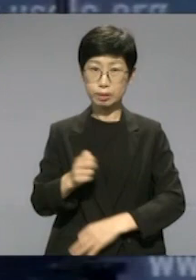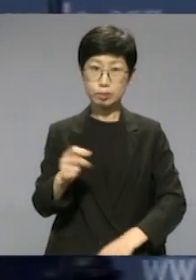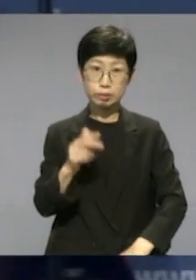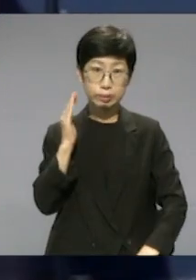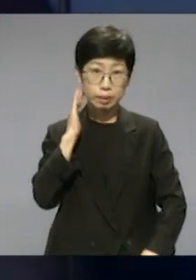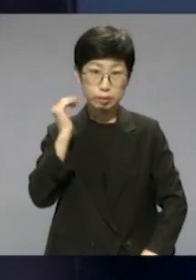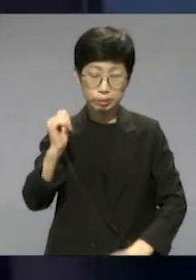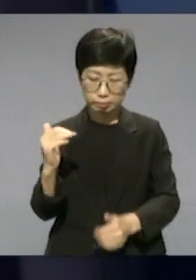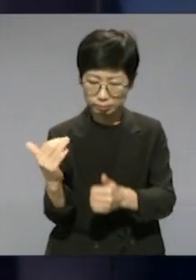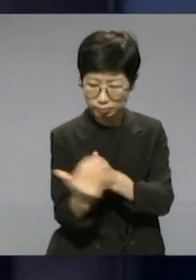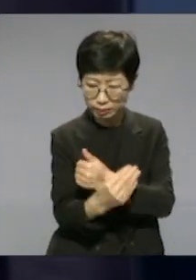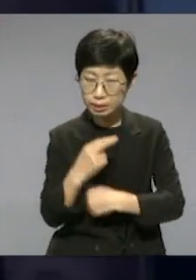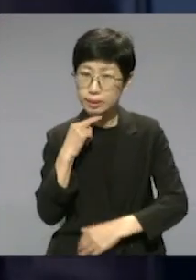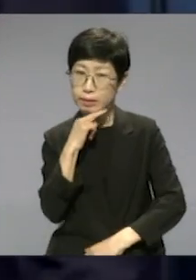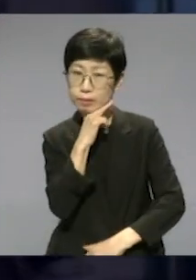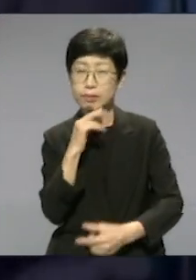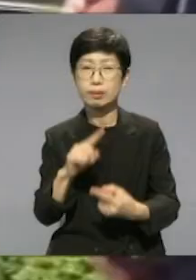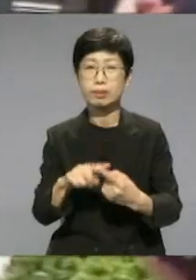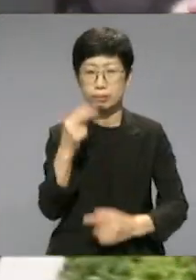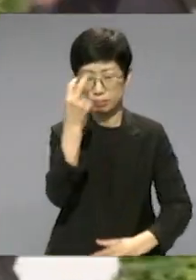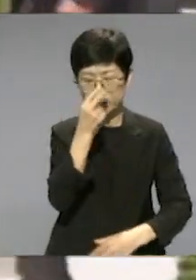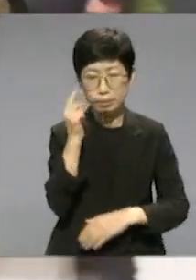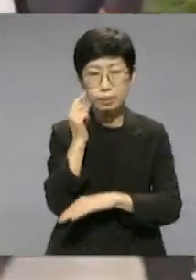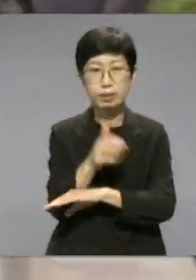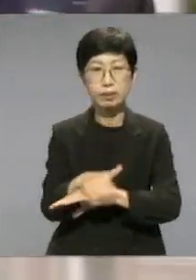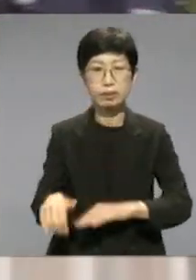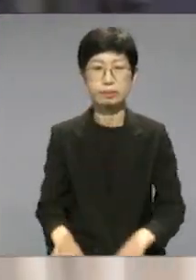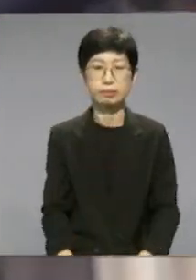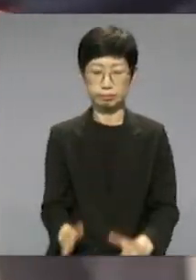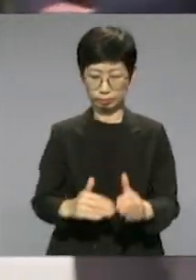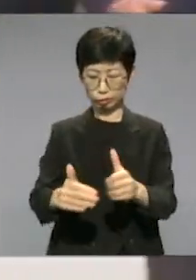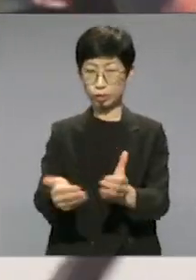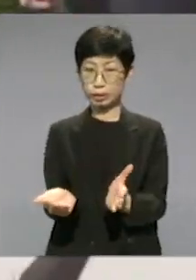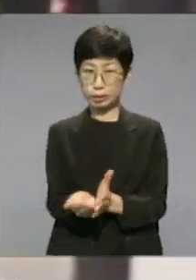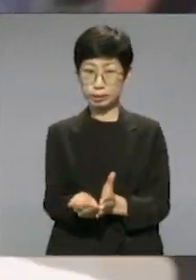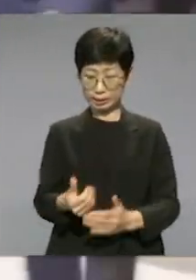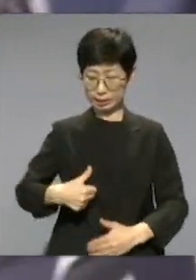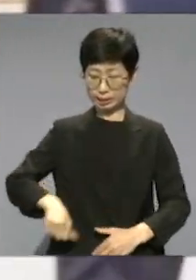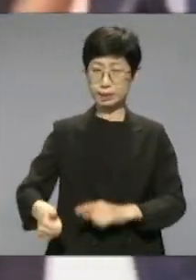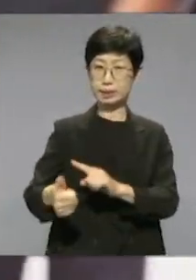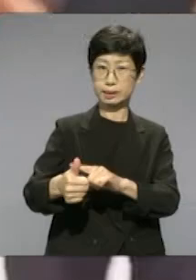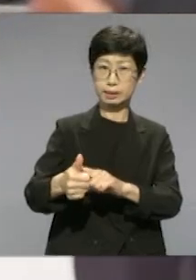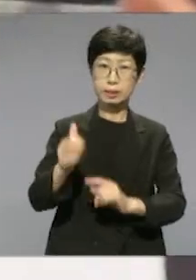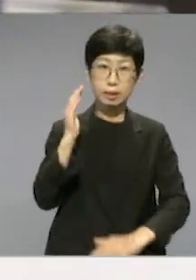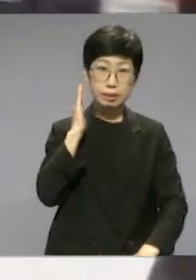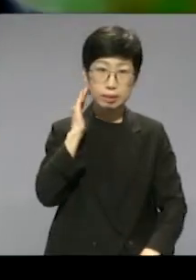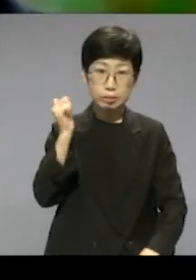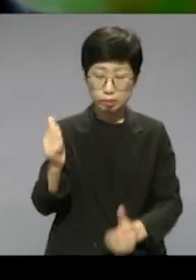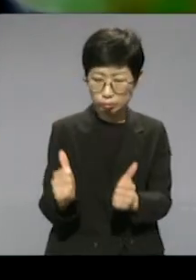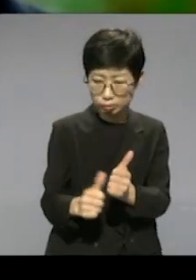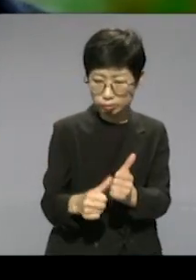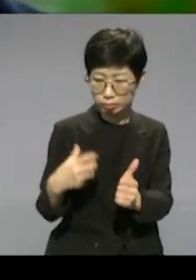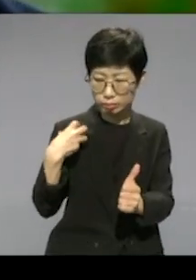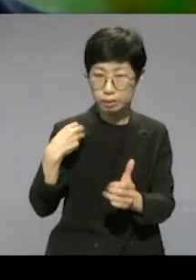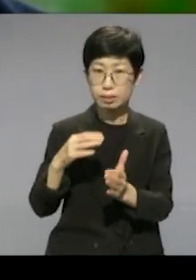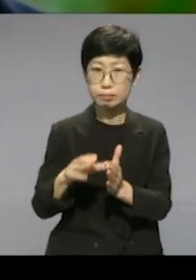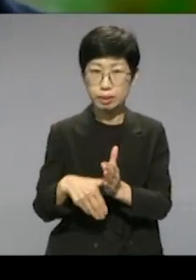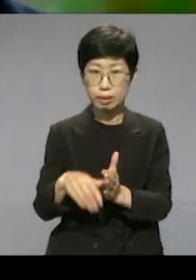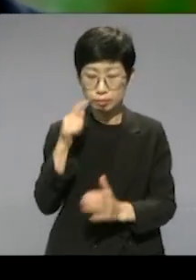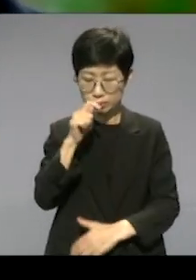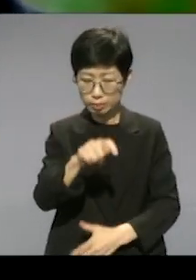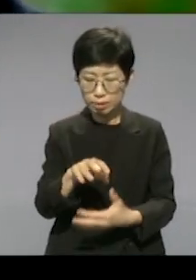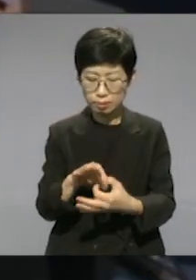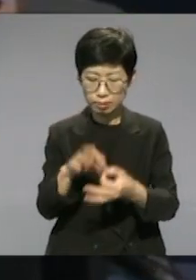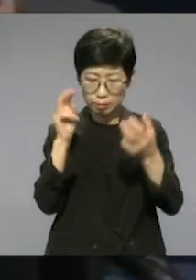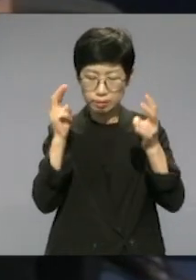대통령의 비호 의혹을 조사할 방침입니다. 공화당은 헌터가 바이든 대통령이 부통령으로 재임할 때 우크라이나